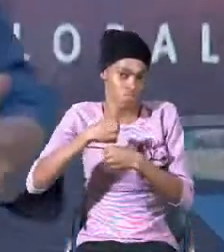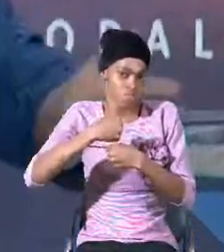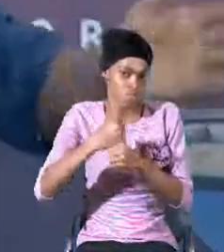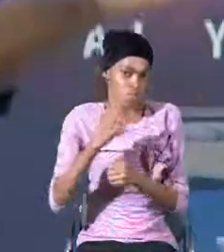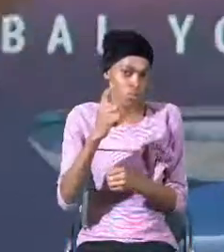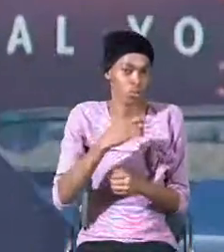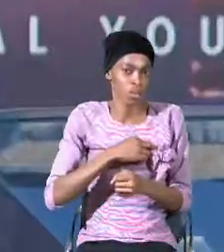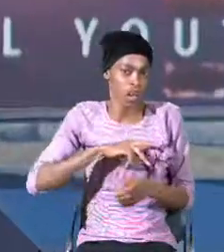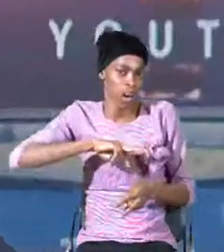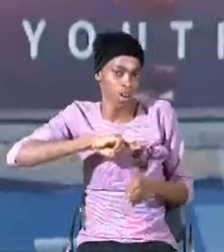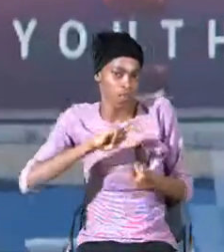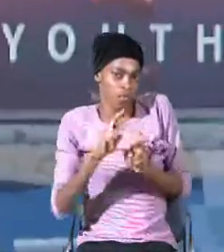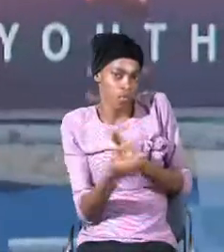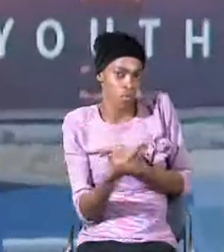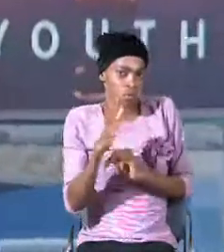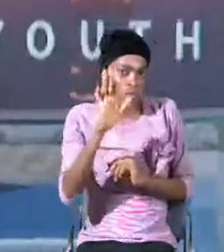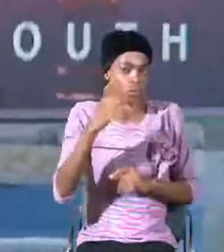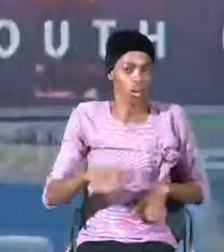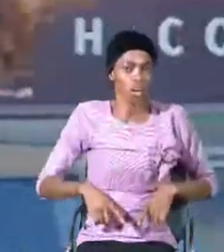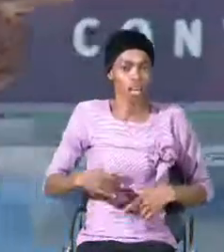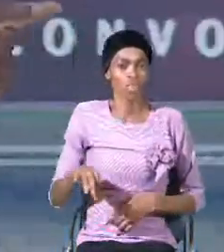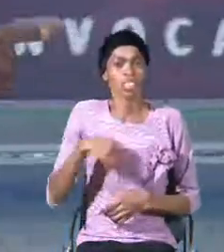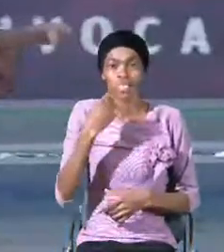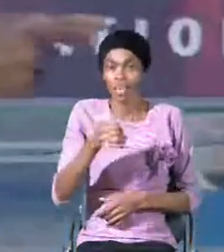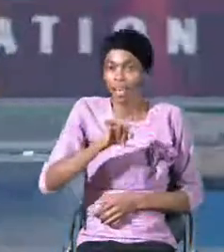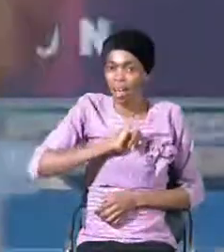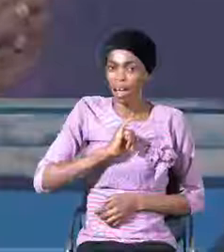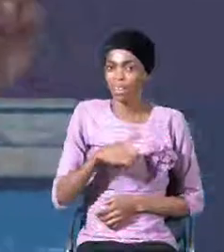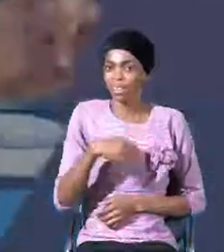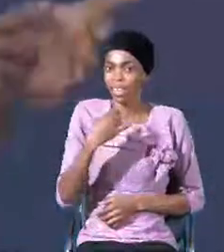celui qui peut reformer ta vie,